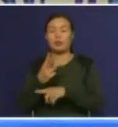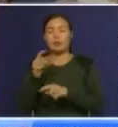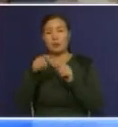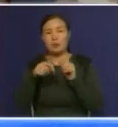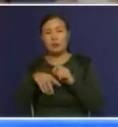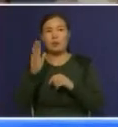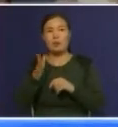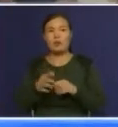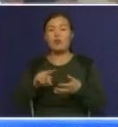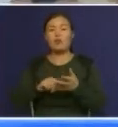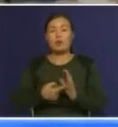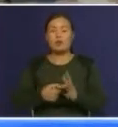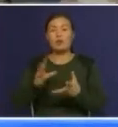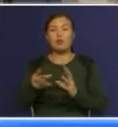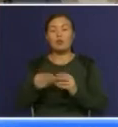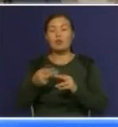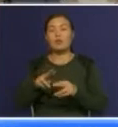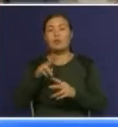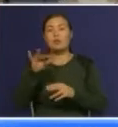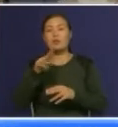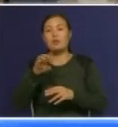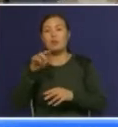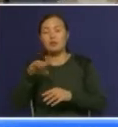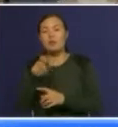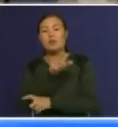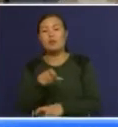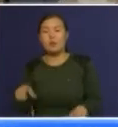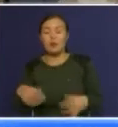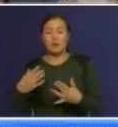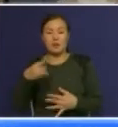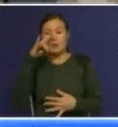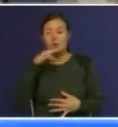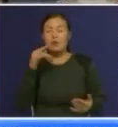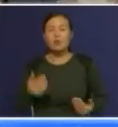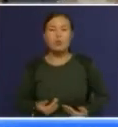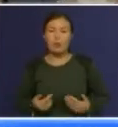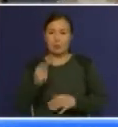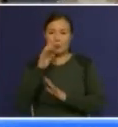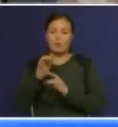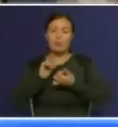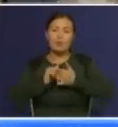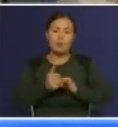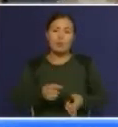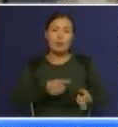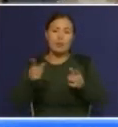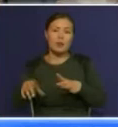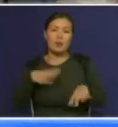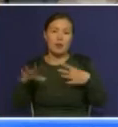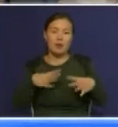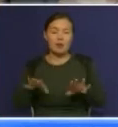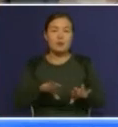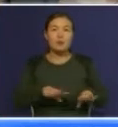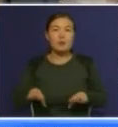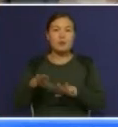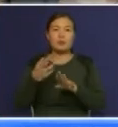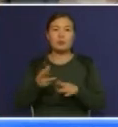оқылады. Негізгі мақсаты, негізінде бұл диктанттың бүгінгі таңдағы Қазақстан тұрғындарының латын әліпбиіне көшуге дайындық деңгейін